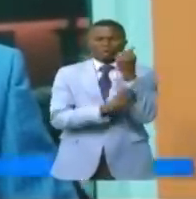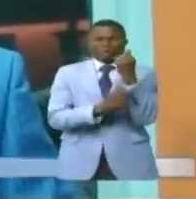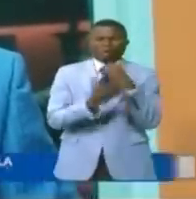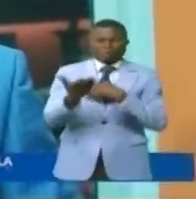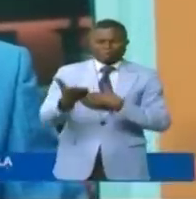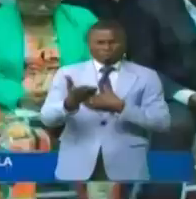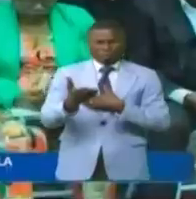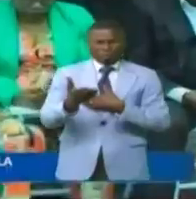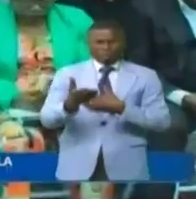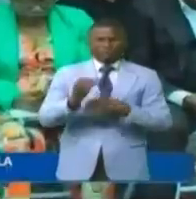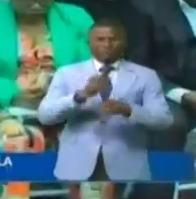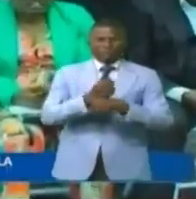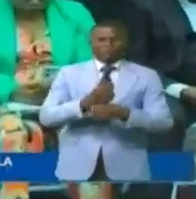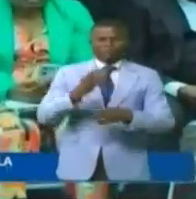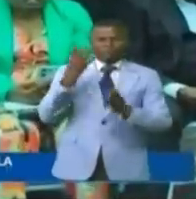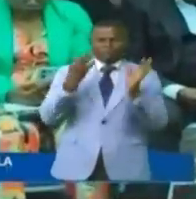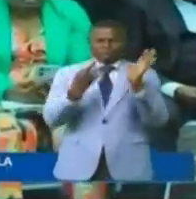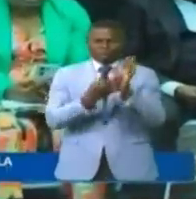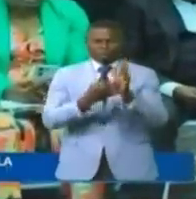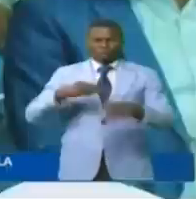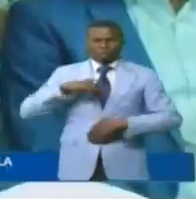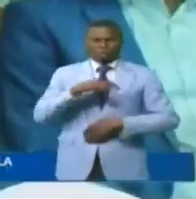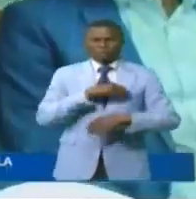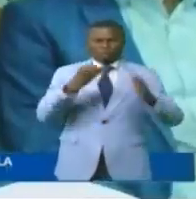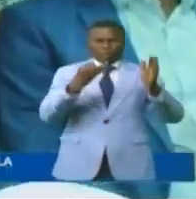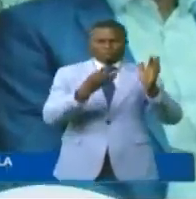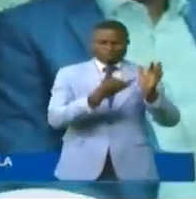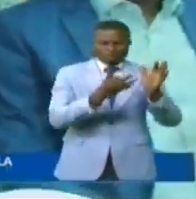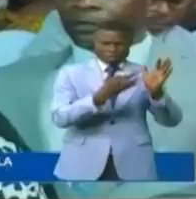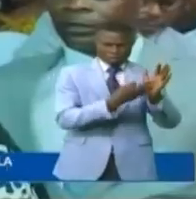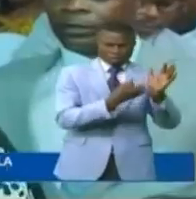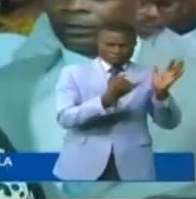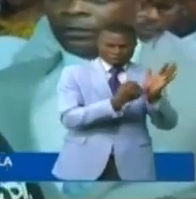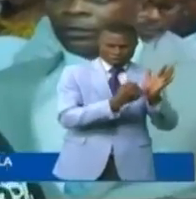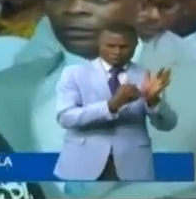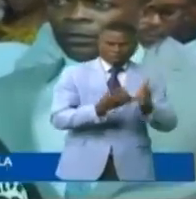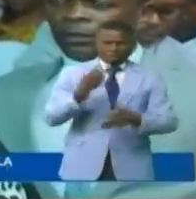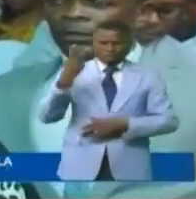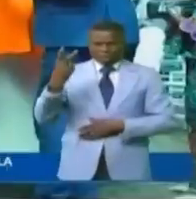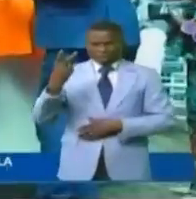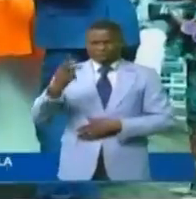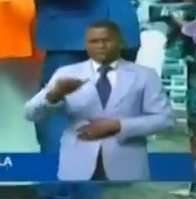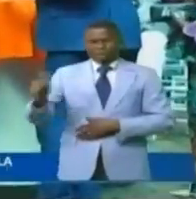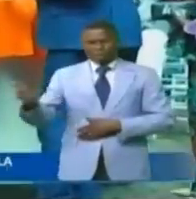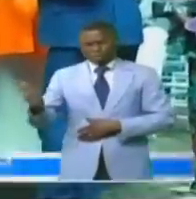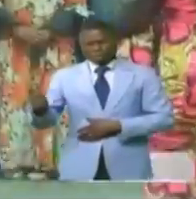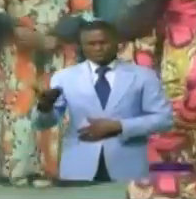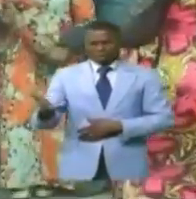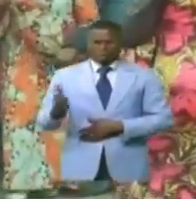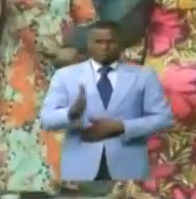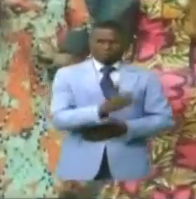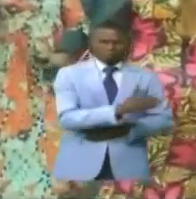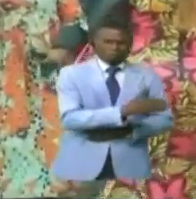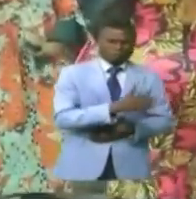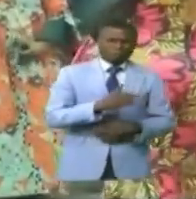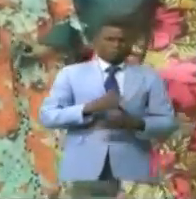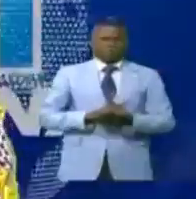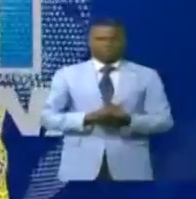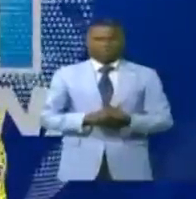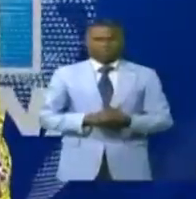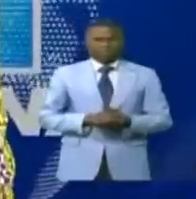est constituée de 8 membres, dont 6 du PRESAC et 2 du CSC, élus chacun avec un